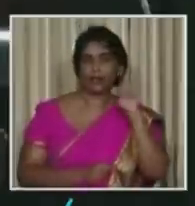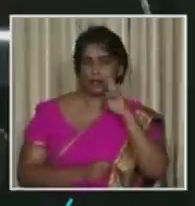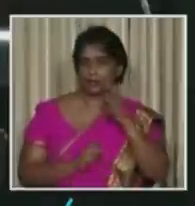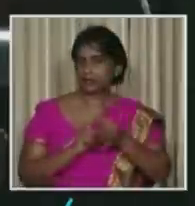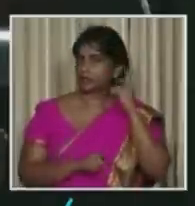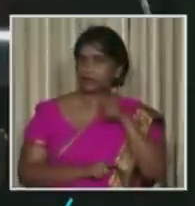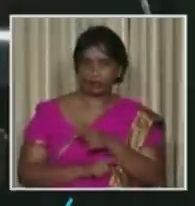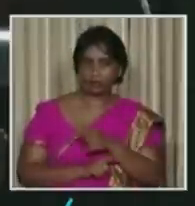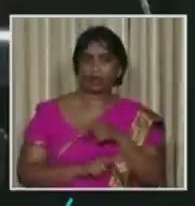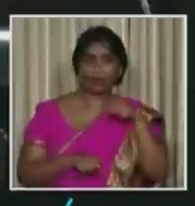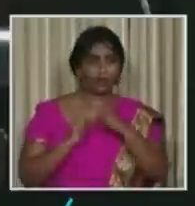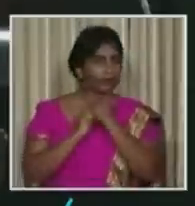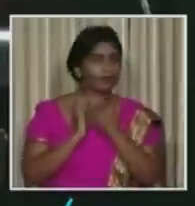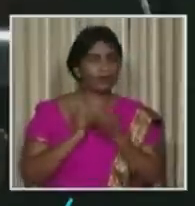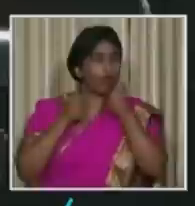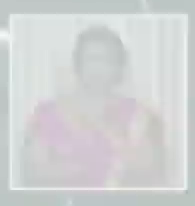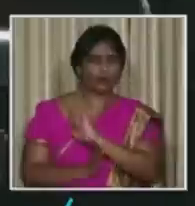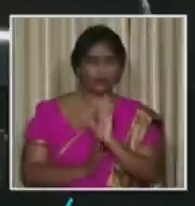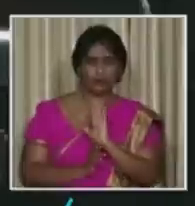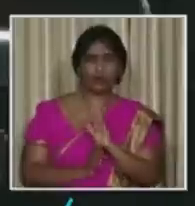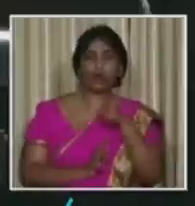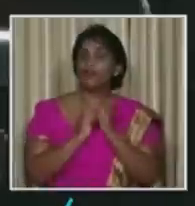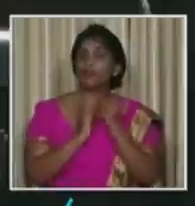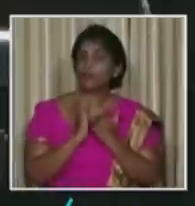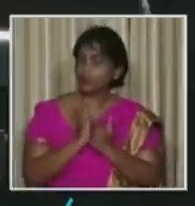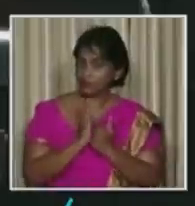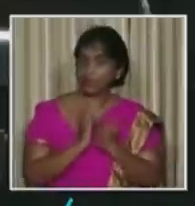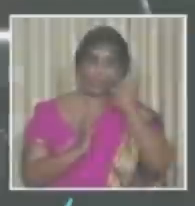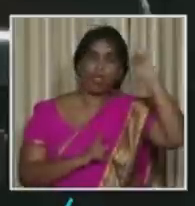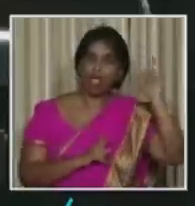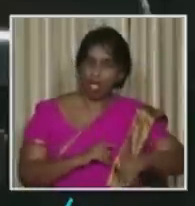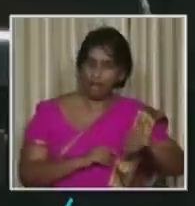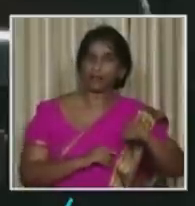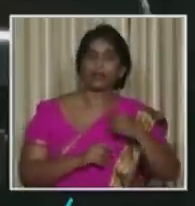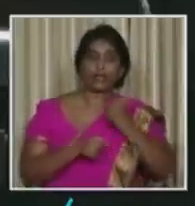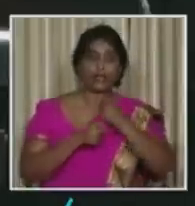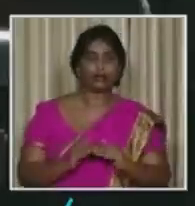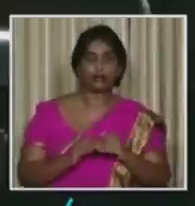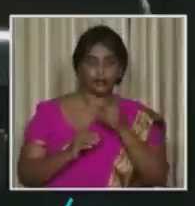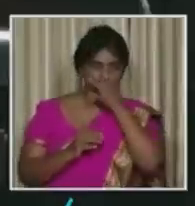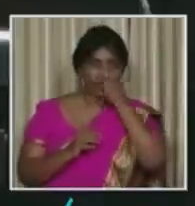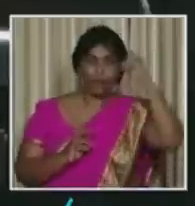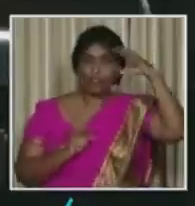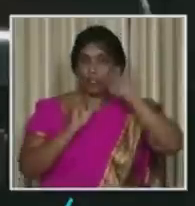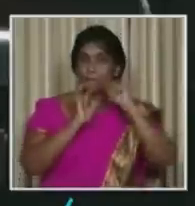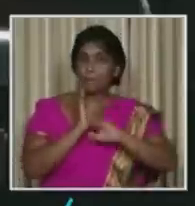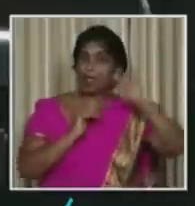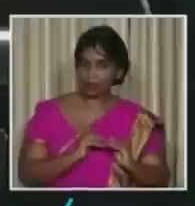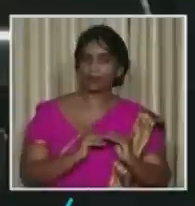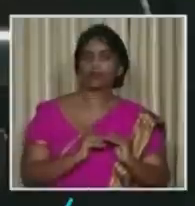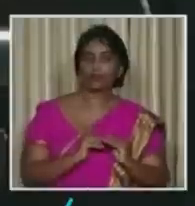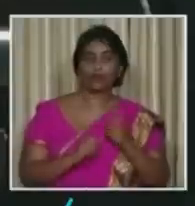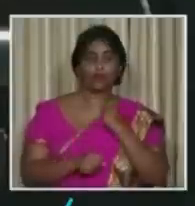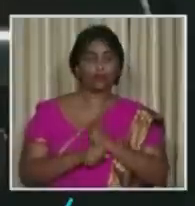වික්‍රමසිංහ ජනාධිපතිවරයාගේ මේ වැඩ පිළිවෙලත් හොඳම වැඩ පිළිවෙල නෙමෙයි. හොඳම වැඩ පිළිවෙල නම් තෙල් මිල අඩු වෙන්න ඕන, ගෑස් මිල අඩු වෙන්න ඕන, විදුලි බිල වැඩි වෙන එක නතර වෙන්න